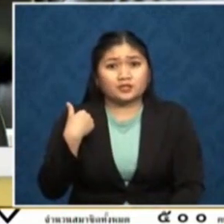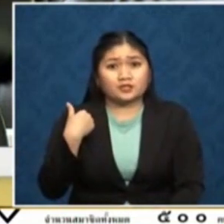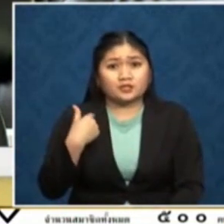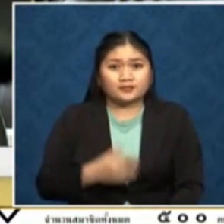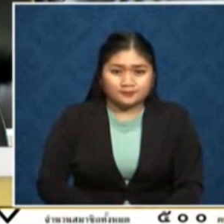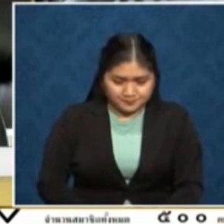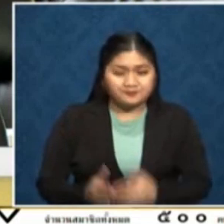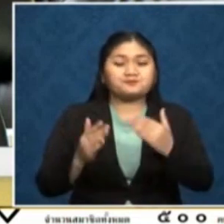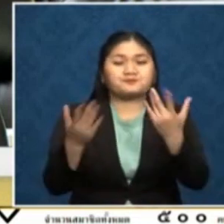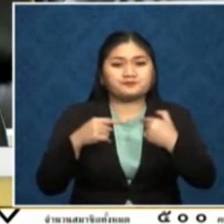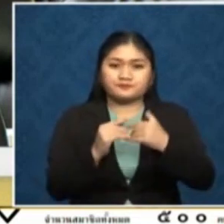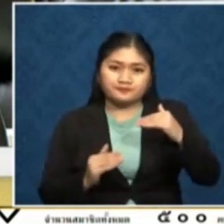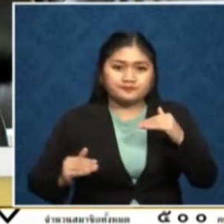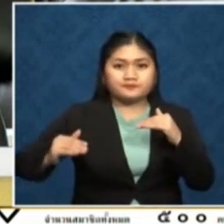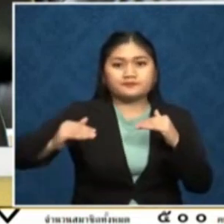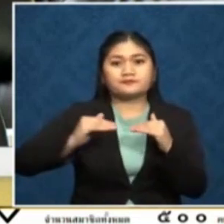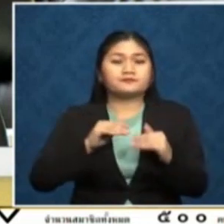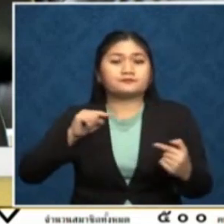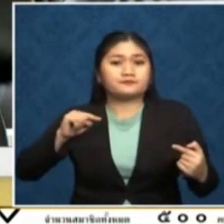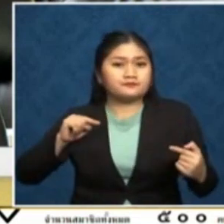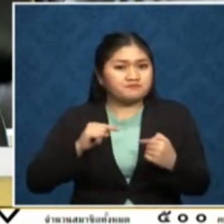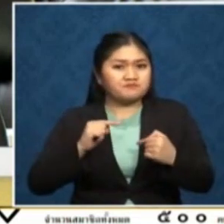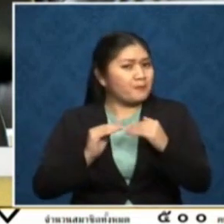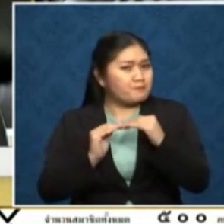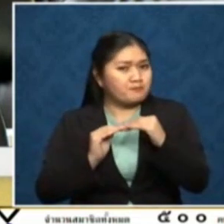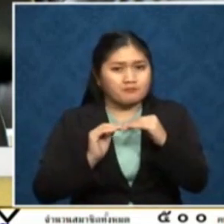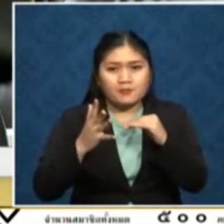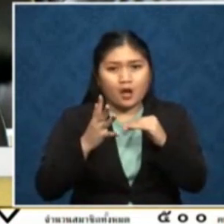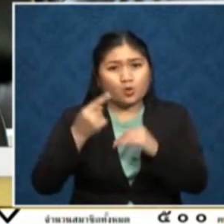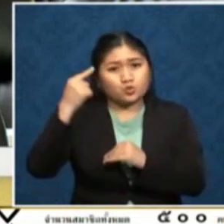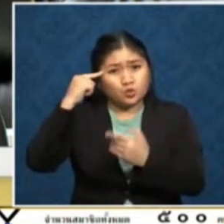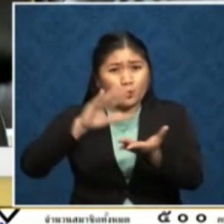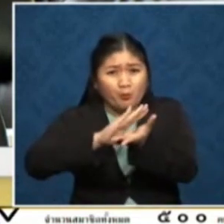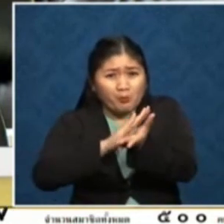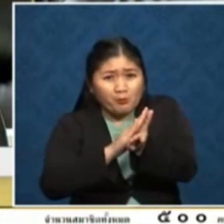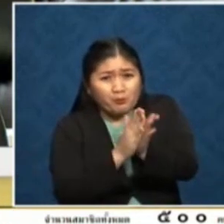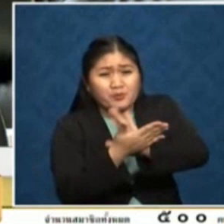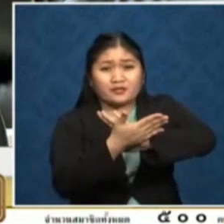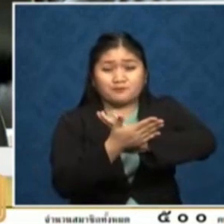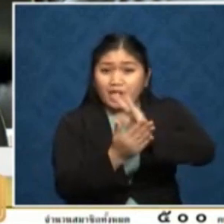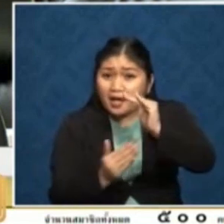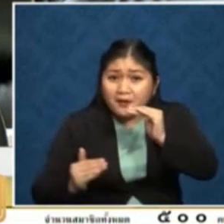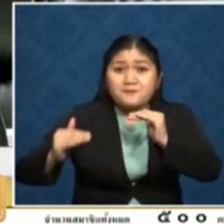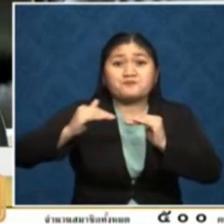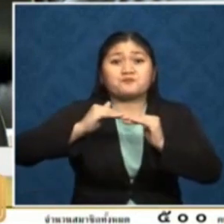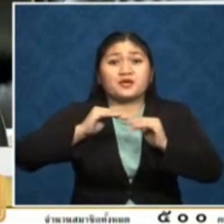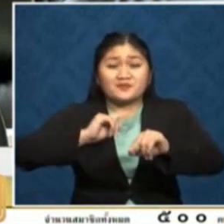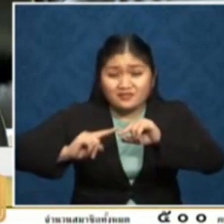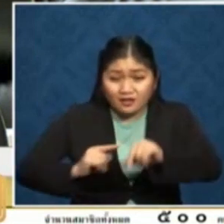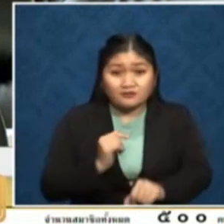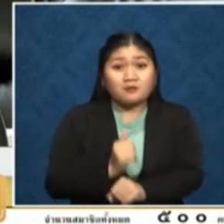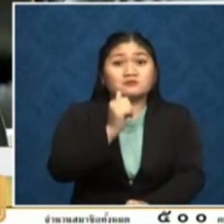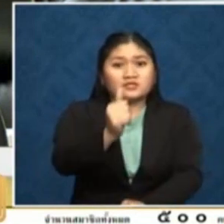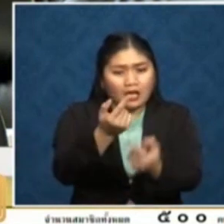ะครับก็จะมีปัญหาเกิดขึ้นมาและความเป็นธรรมความไม่เท่า